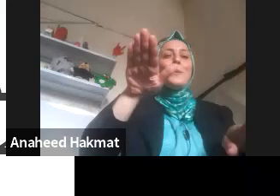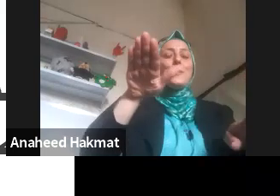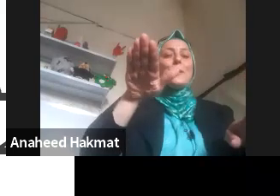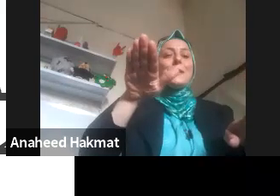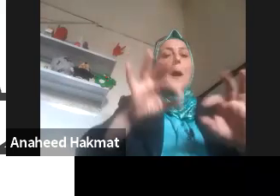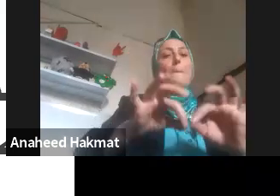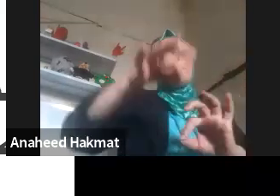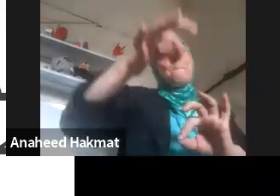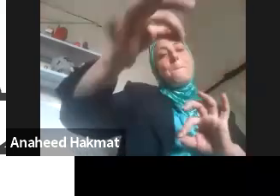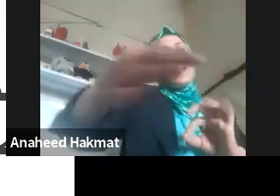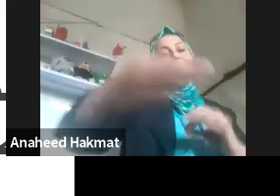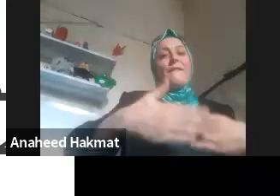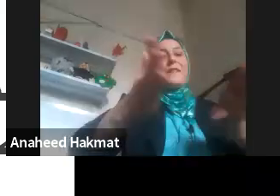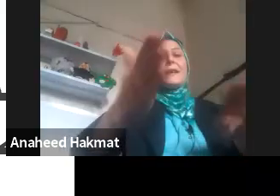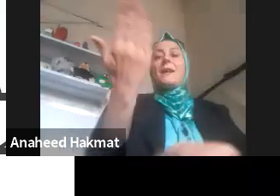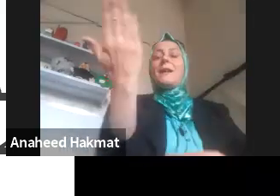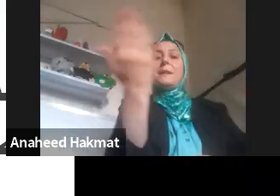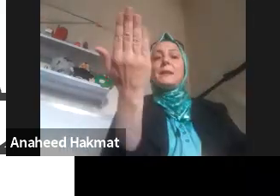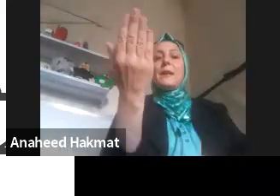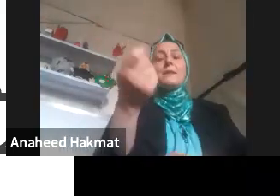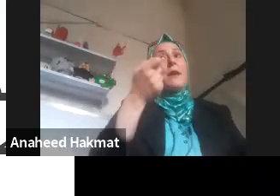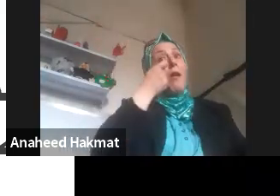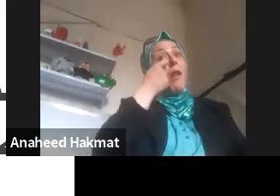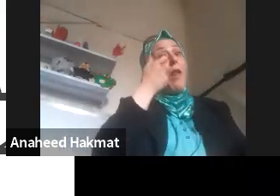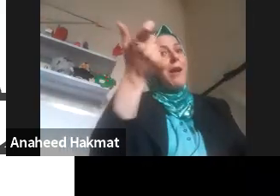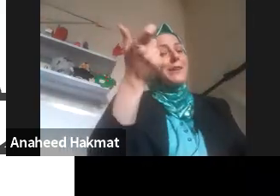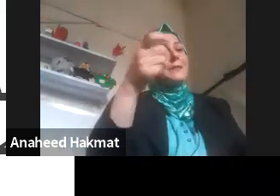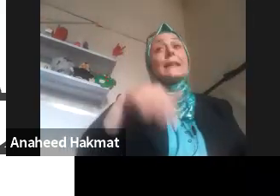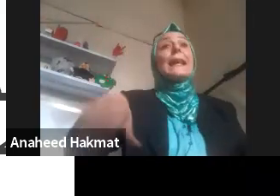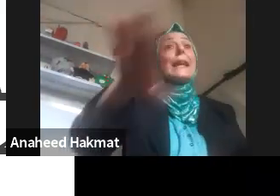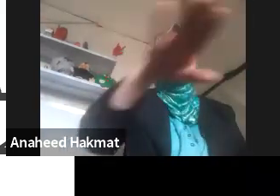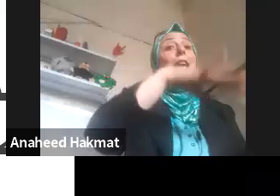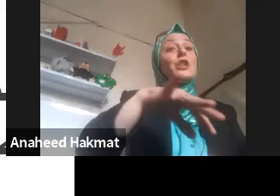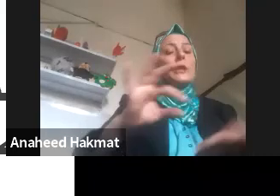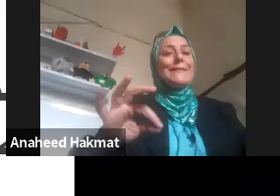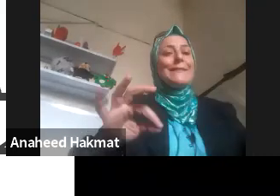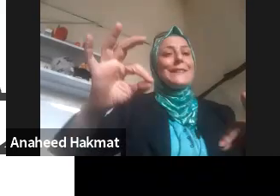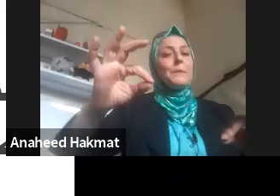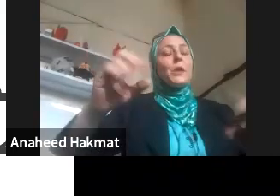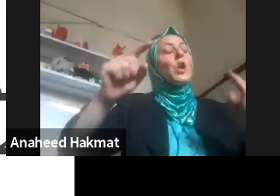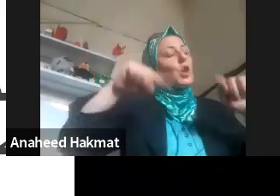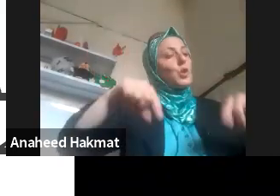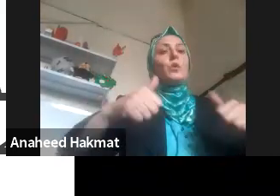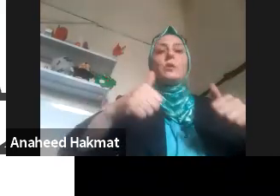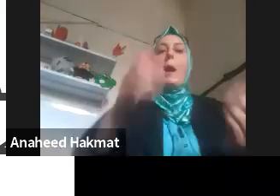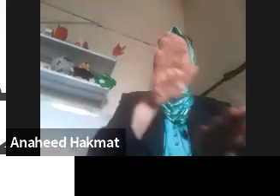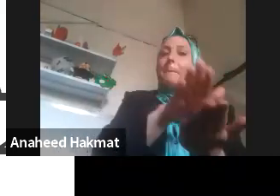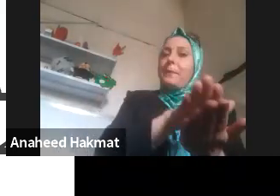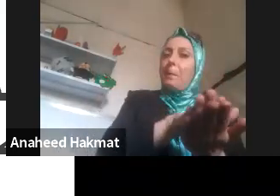على أنه تكون تدابير التنظيف والتطهير فعالة ومنتظمة. إحنا حطينا كثير خطط، بدنا نتأكد أنه